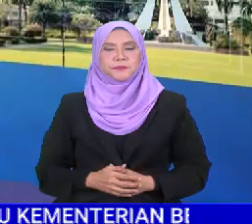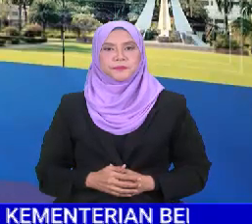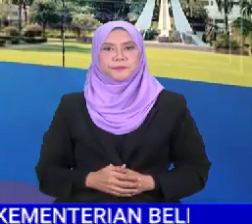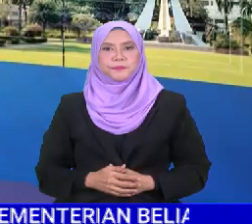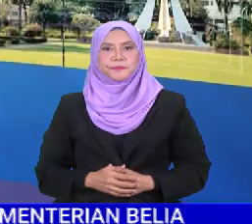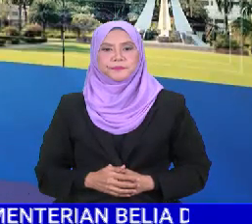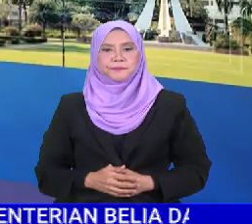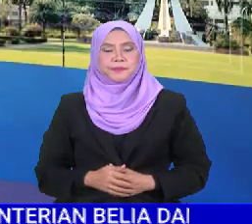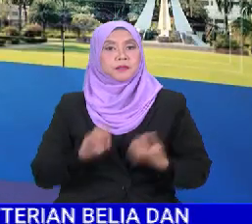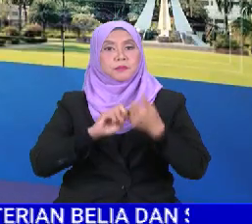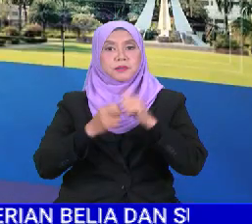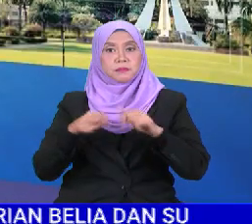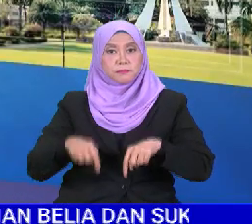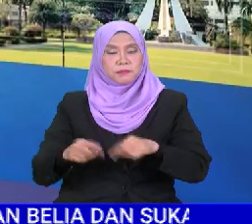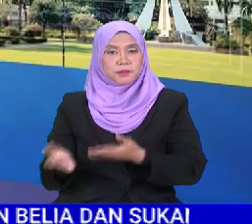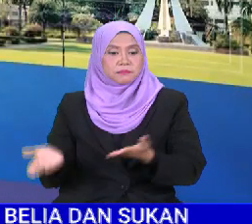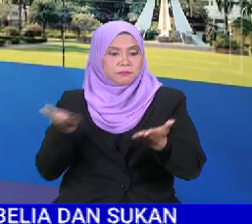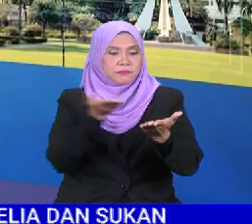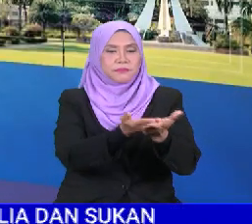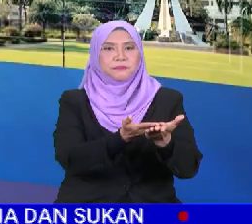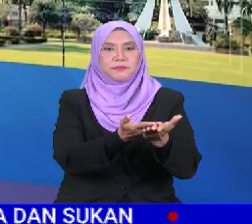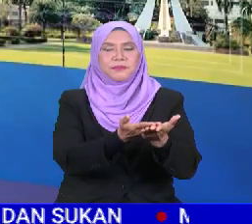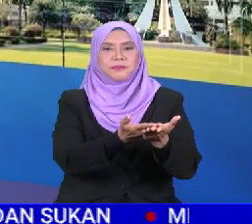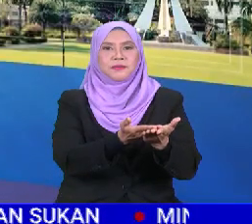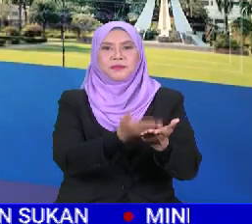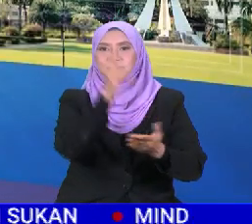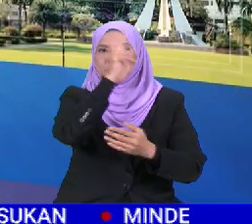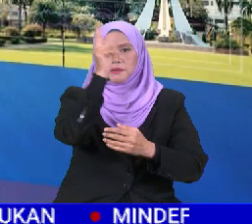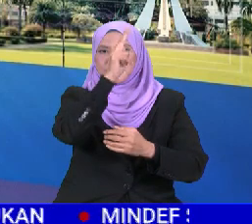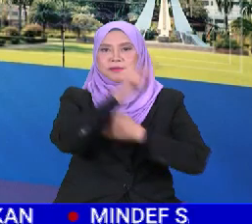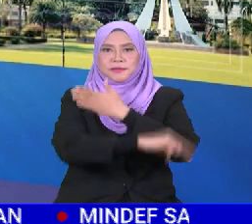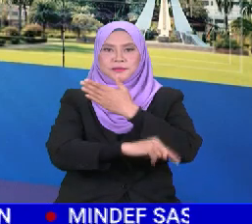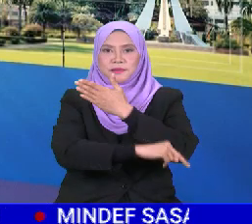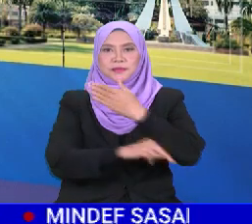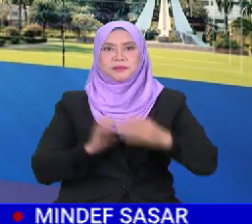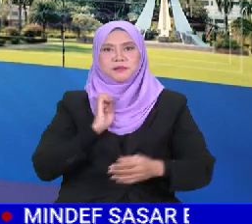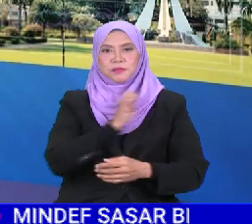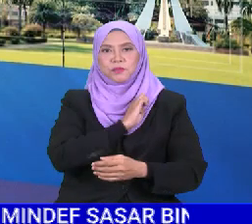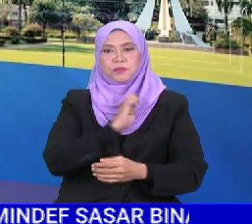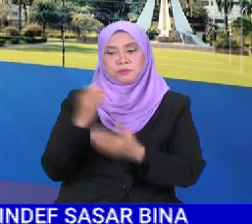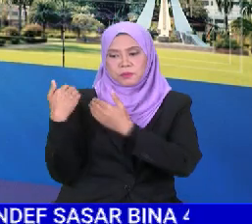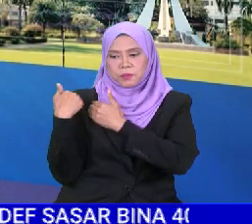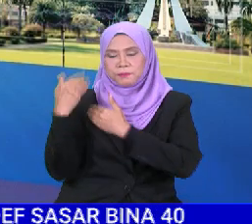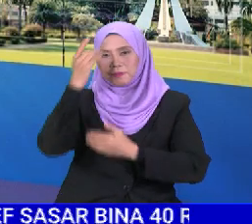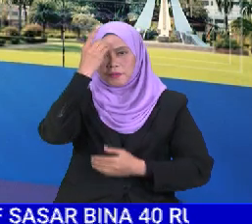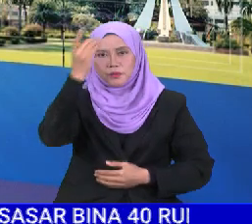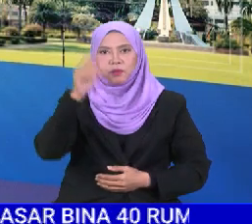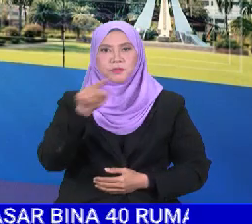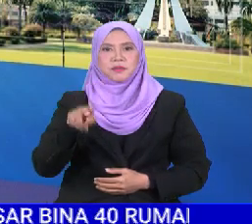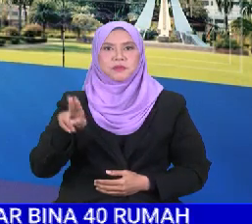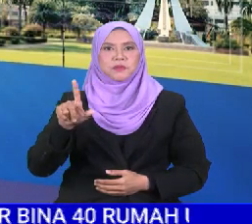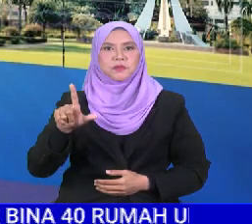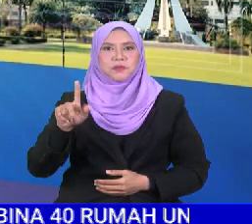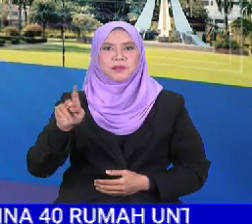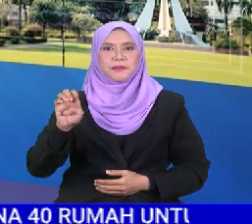masalah ini kemudiannya kami ajukan kepada pihak kerajaan Negeri esco bertanggung jawab Datuk Muhammad zoh